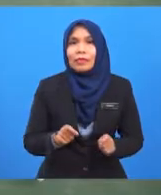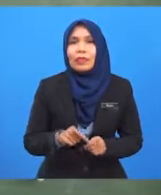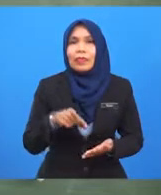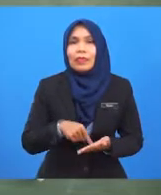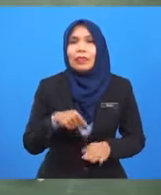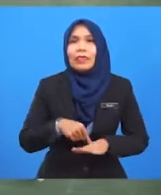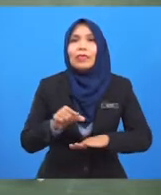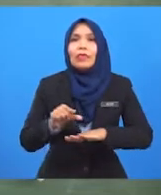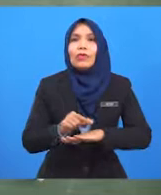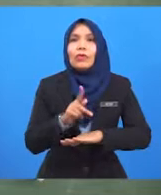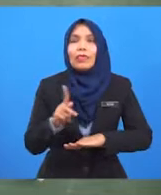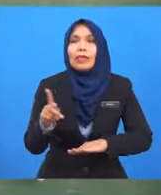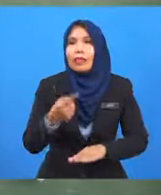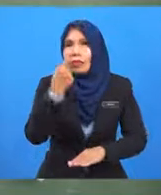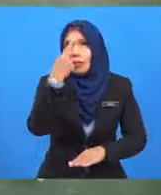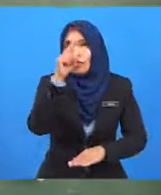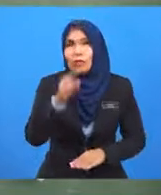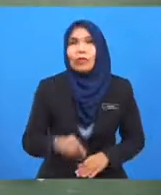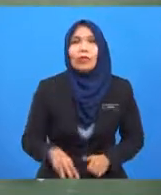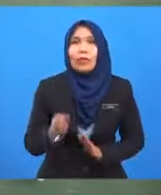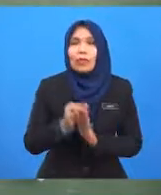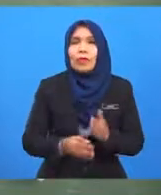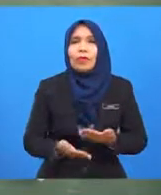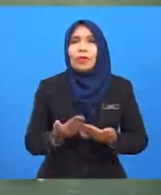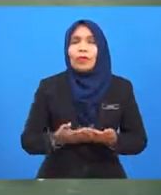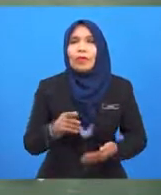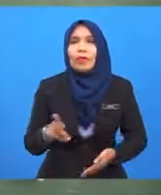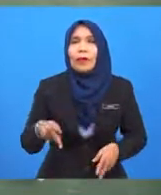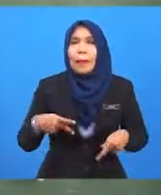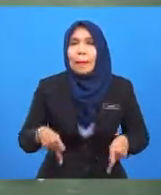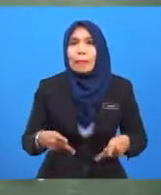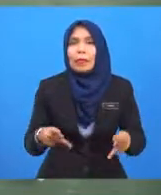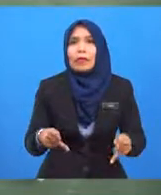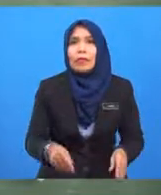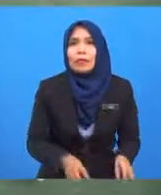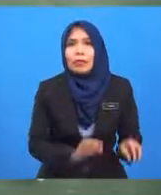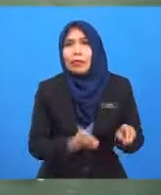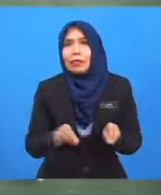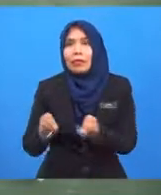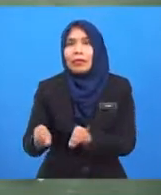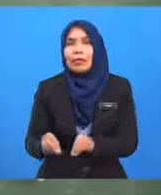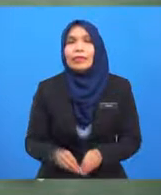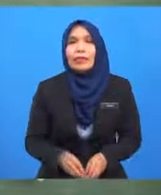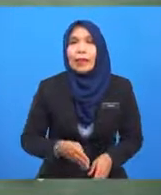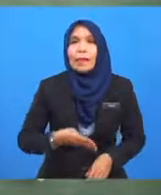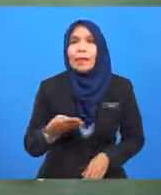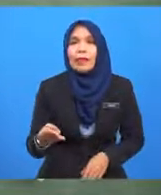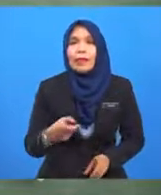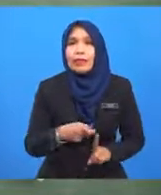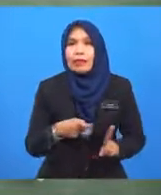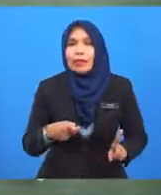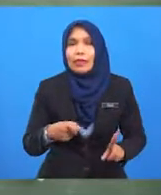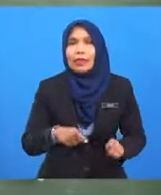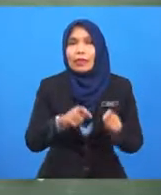biasanya digunakan untuk memudahkan proses mengalih barang dari tempat yang